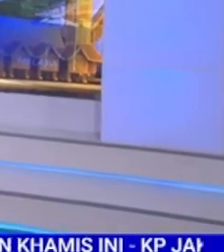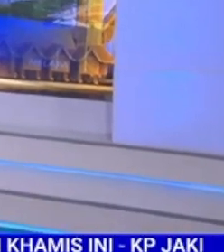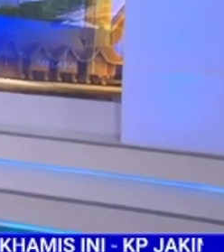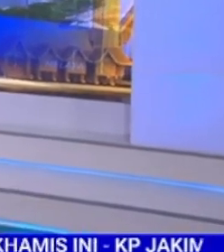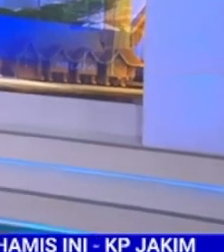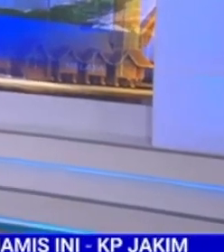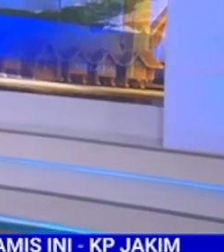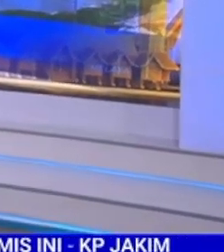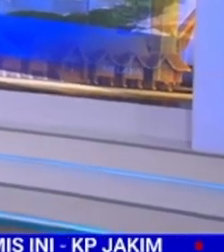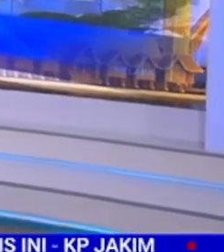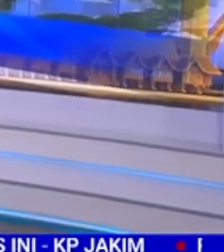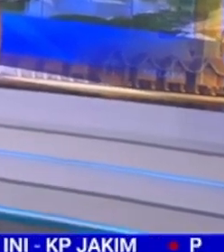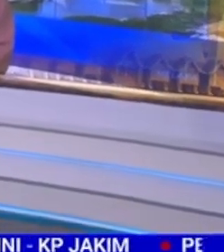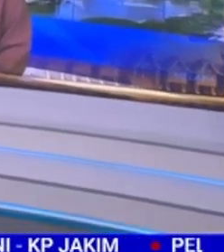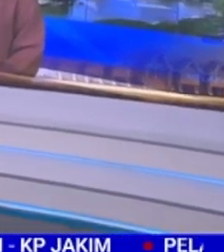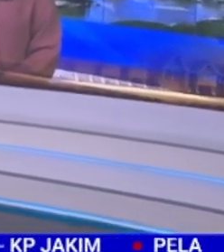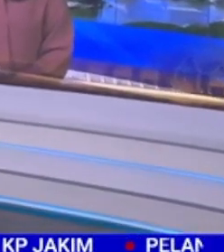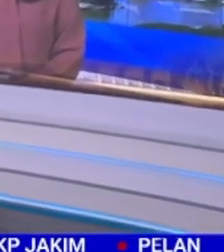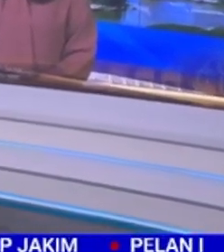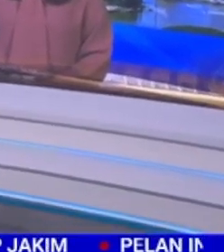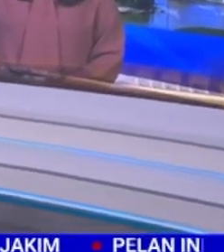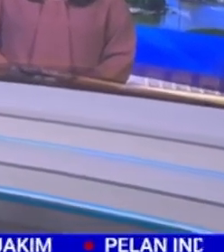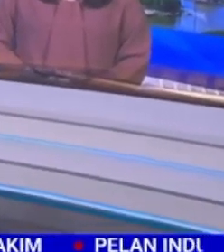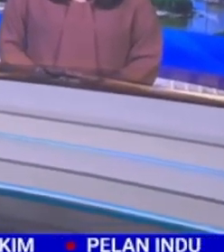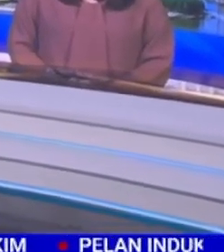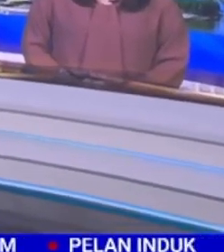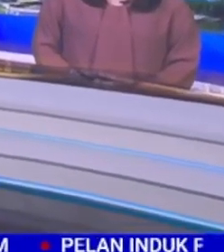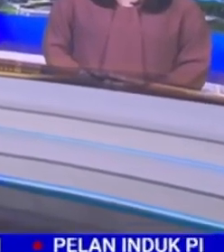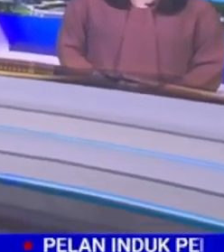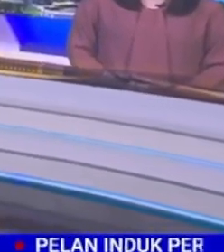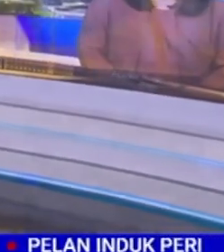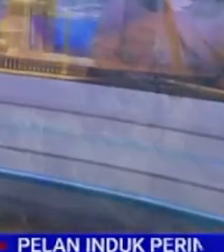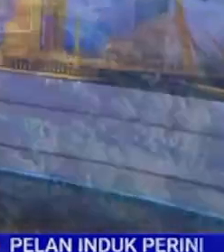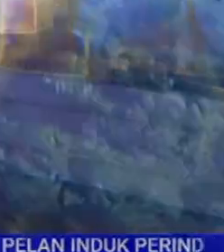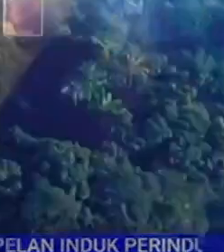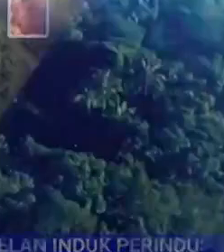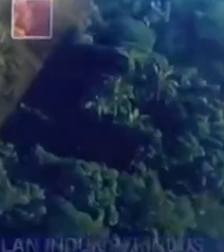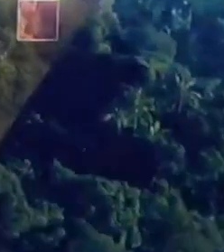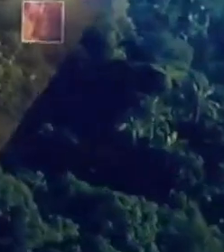Silakan. Baik, terima kasih V langsung dari Sarawak.